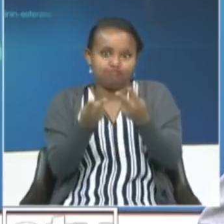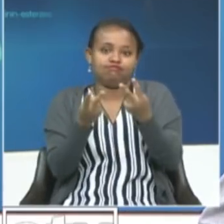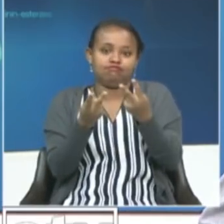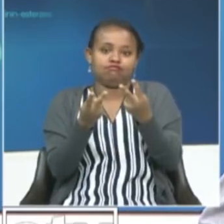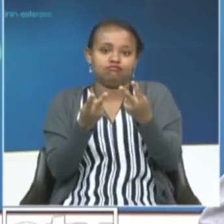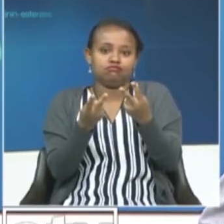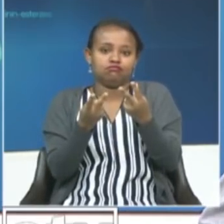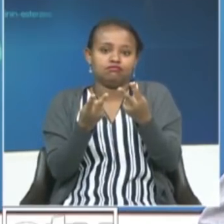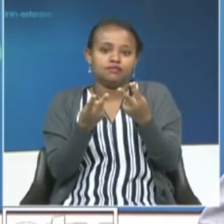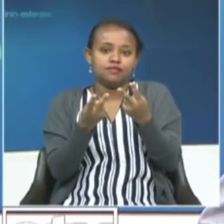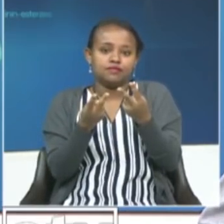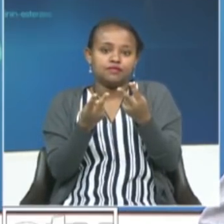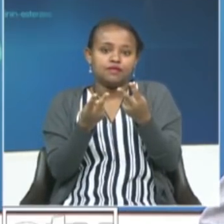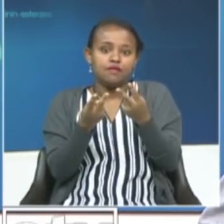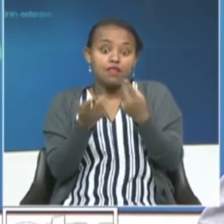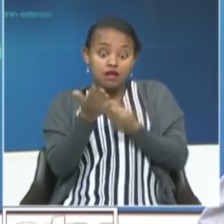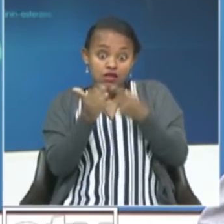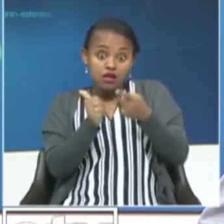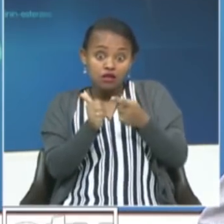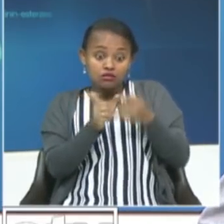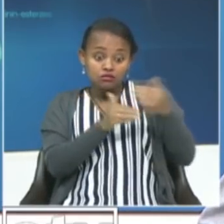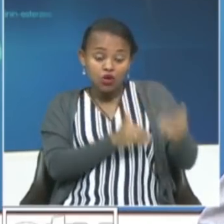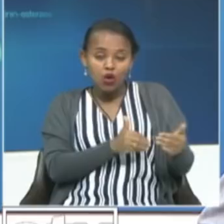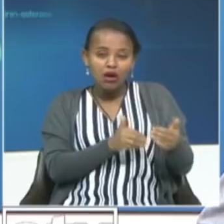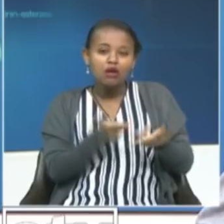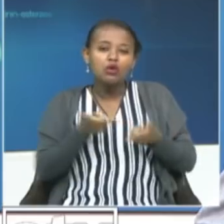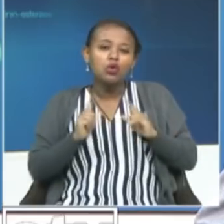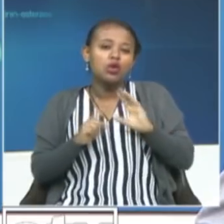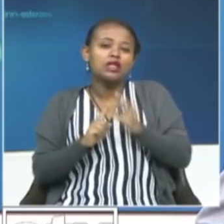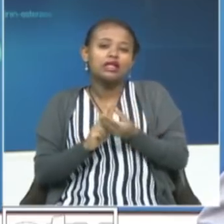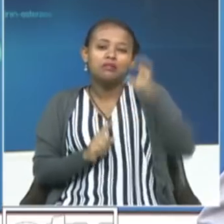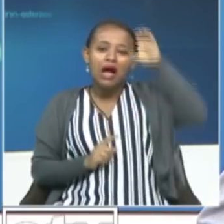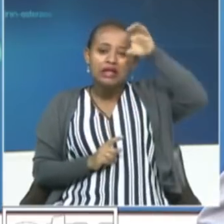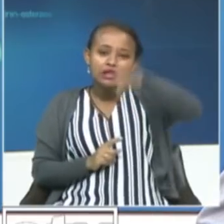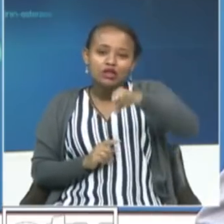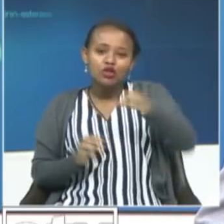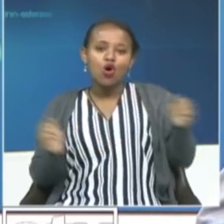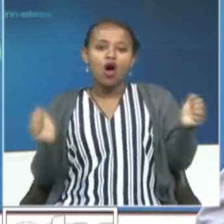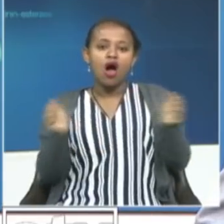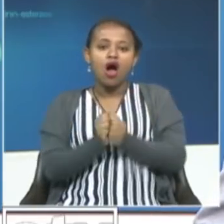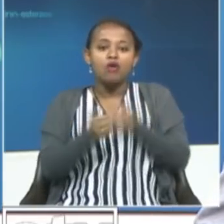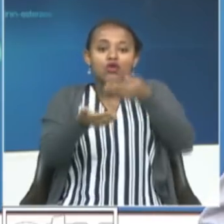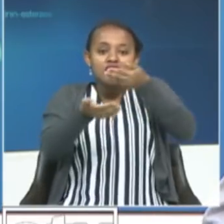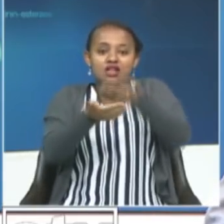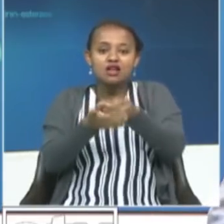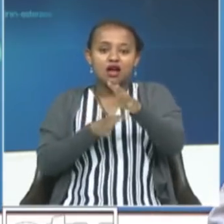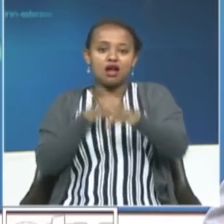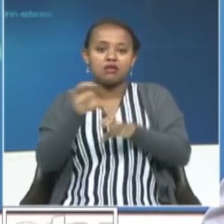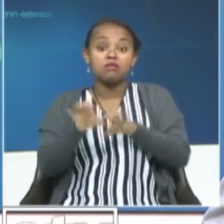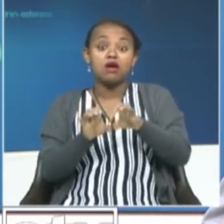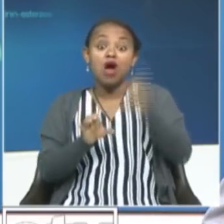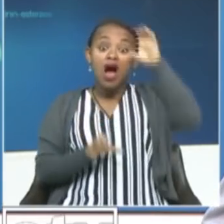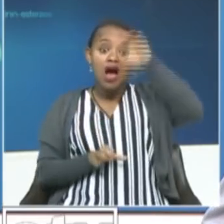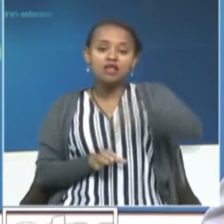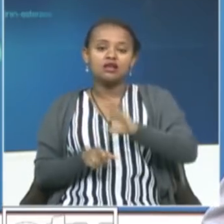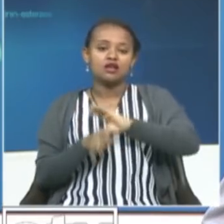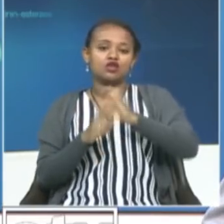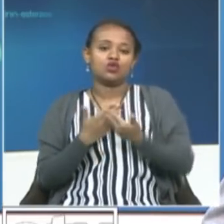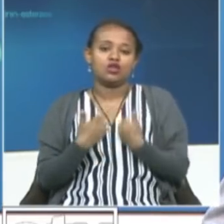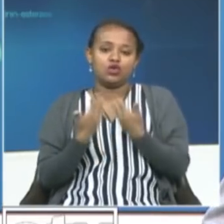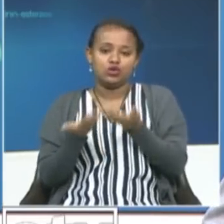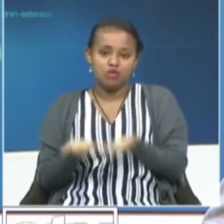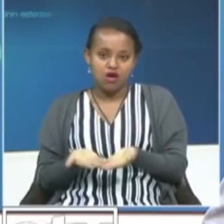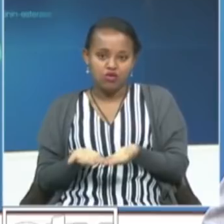ይታያሉና ከዛ በተጓዳኝ እንግዲህ የኑሮም ሁኔታ አስገድዶ አብሮ እንድንቀራረብ የሚያደርጉ አስገዳጅ ሁኔታዎችም